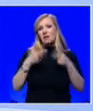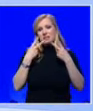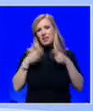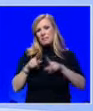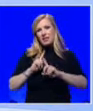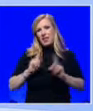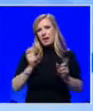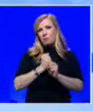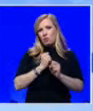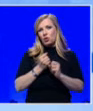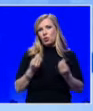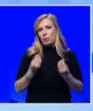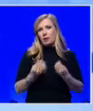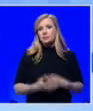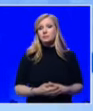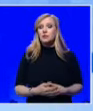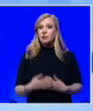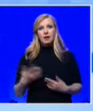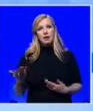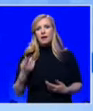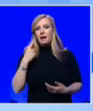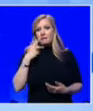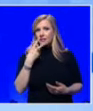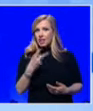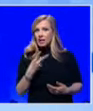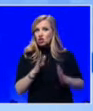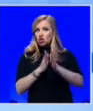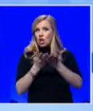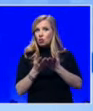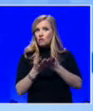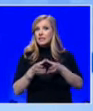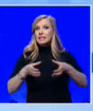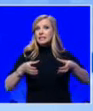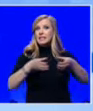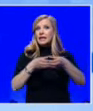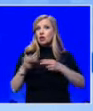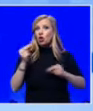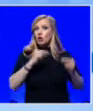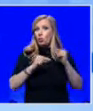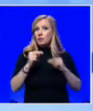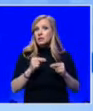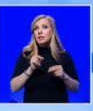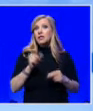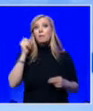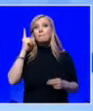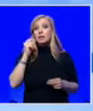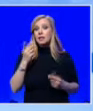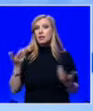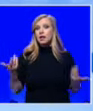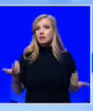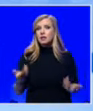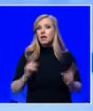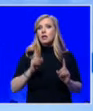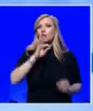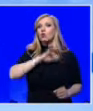сработи особено добре. Видя се, че членовете на секционните комисии, председатели дори, отново